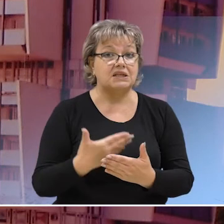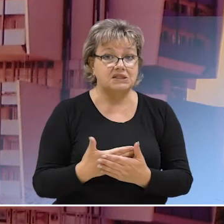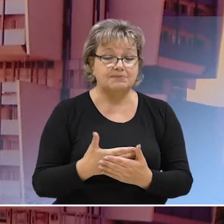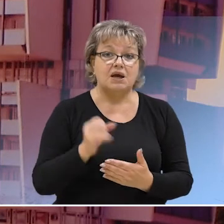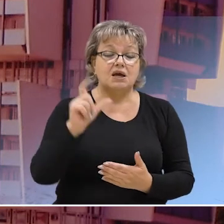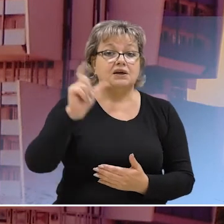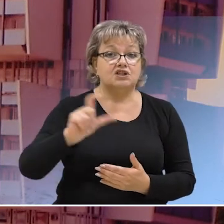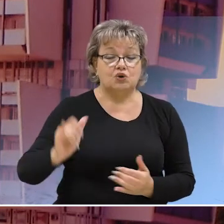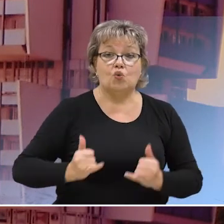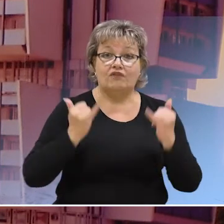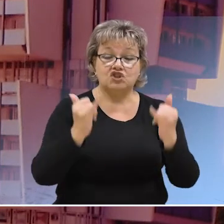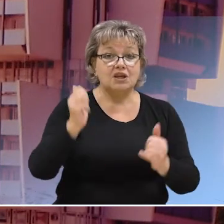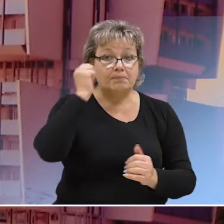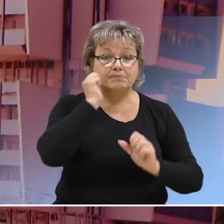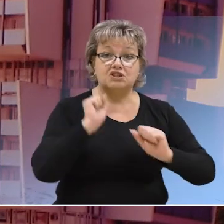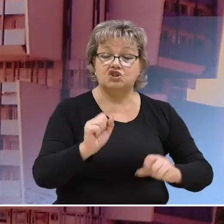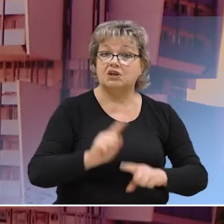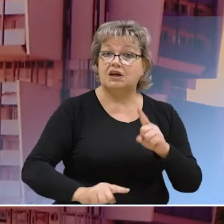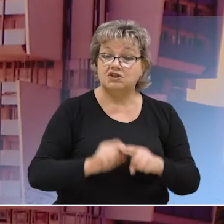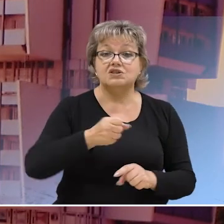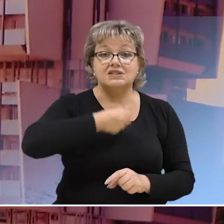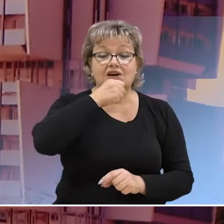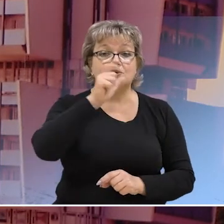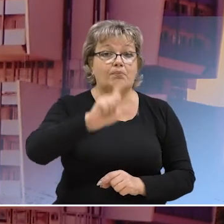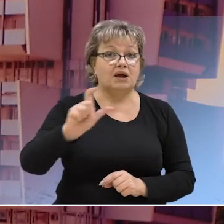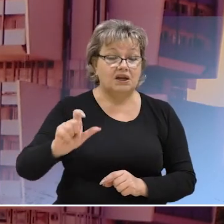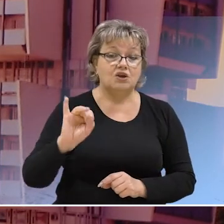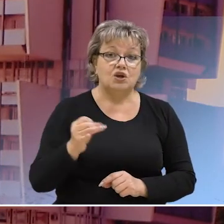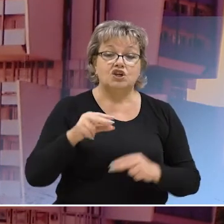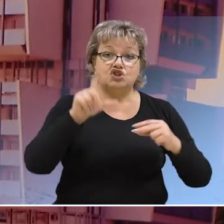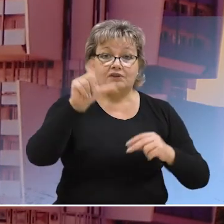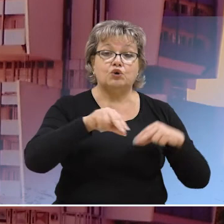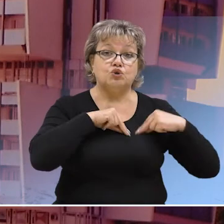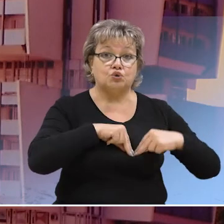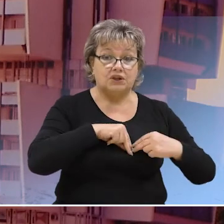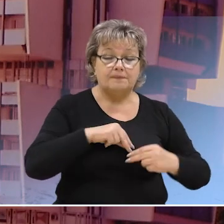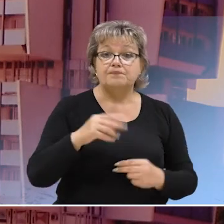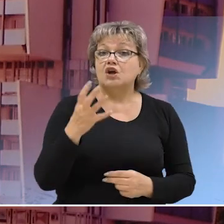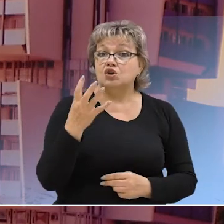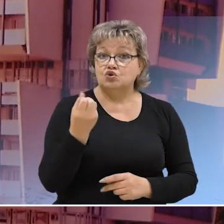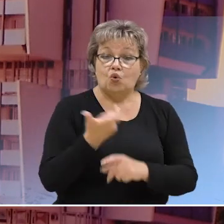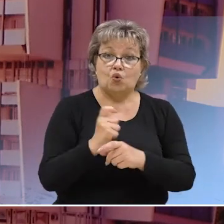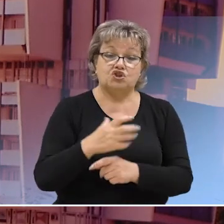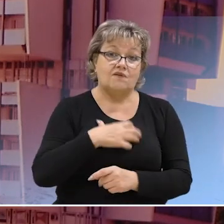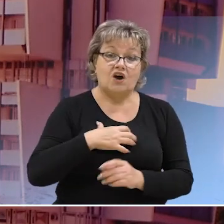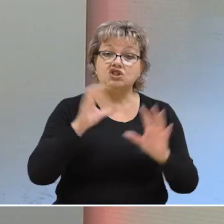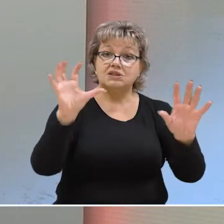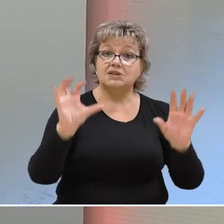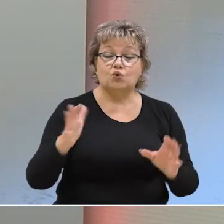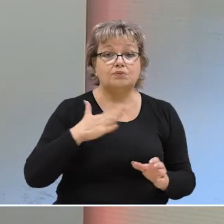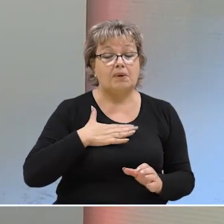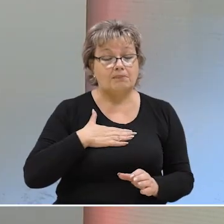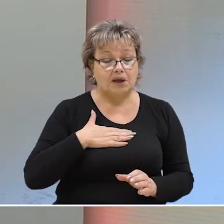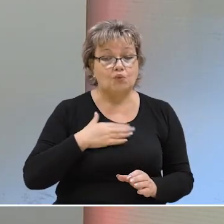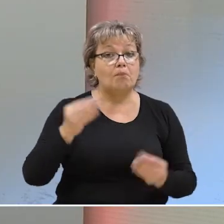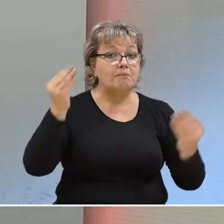чувства патриотизма и гражданственности, уважения к памяти защитников Отечества, старшему поколению и человеку труда. Ну и еще очень важный